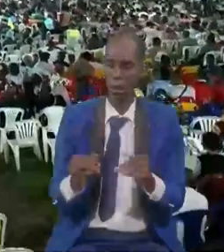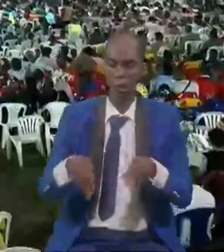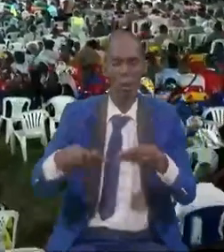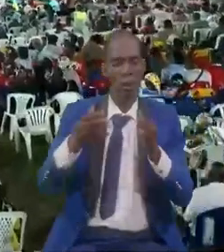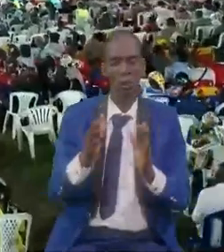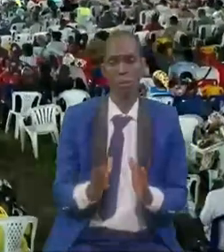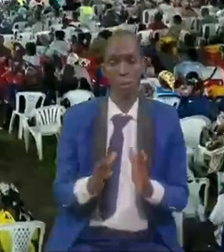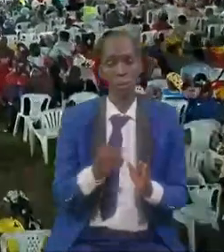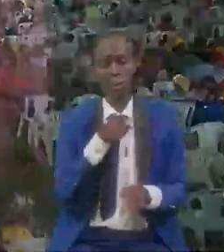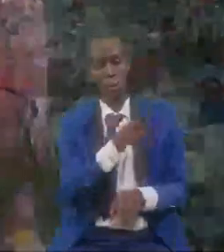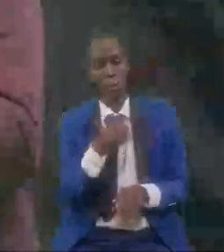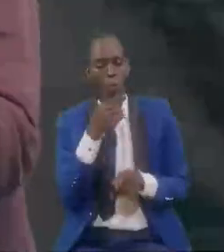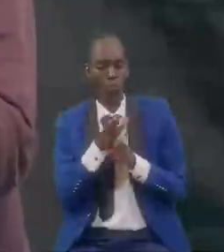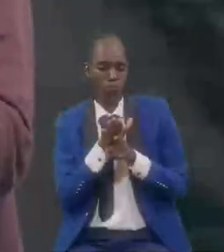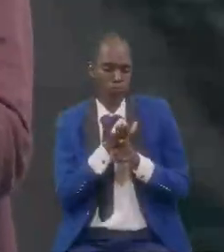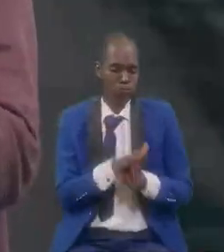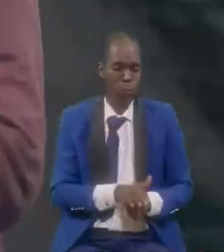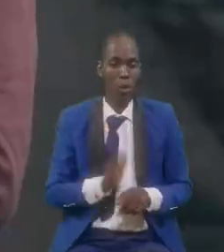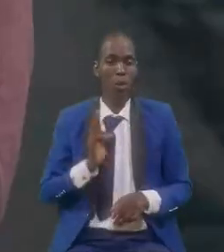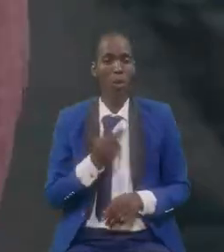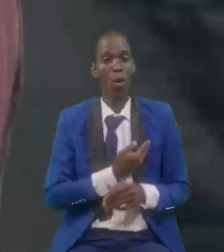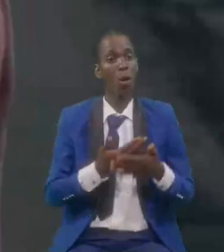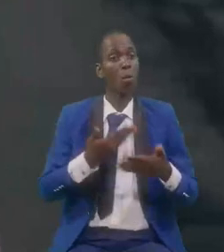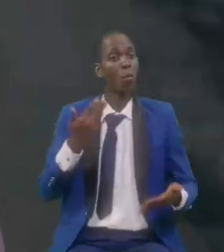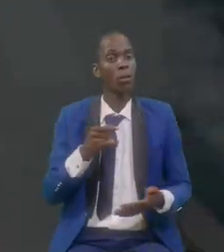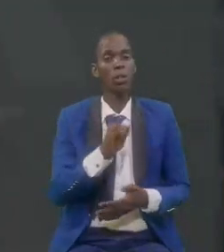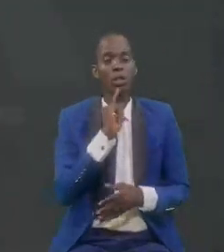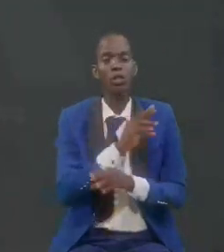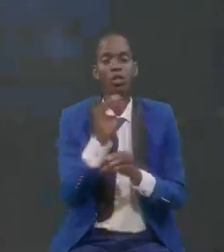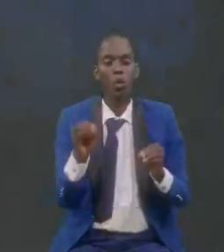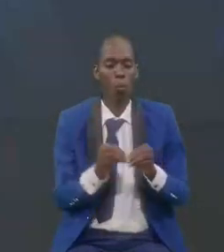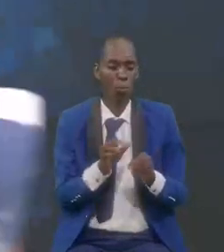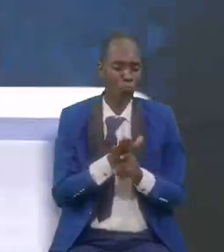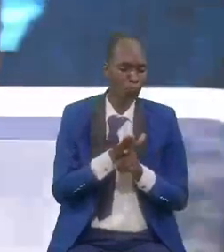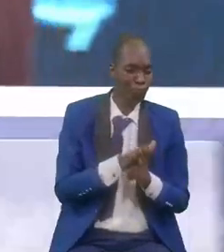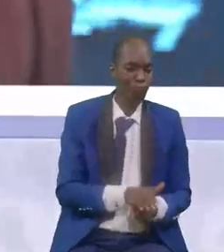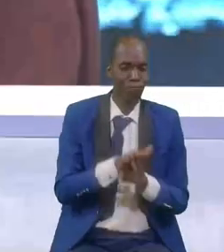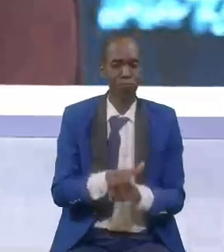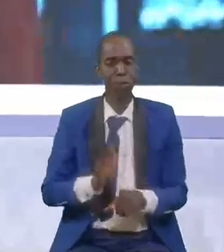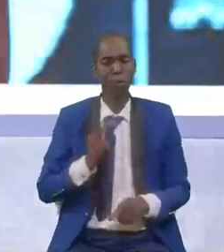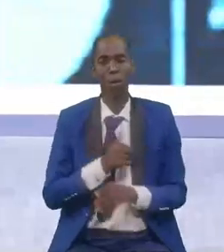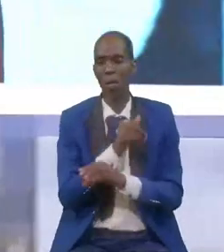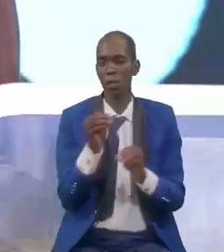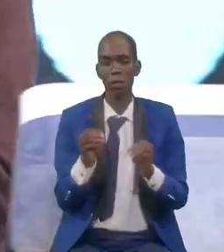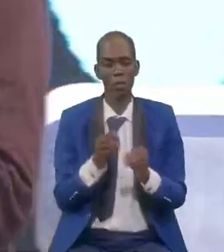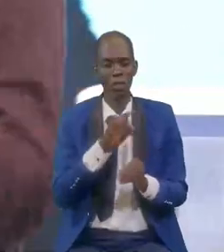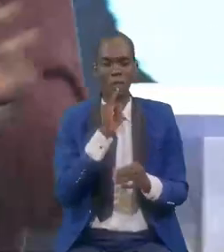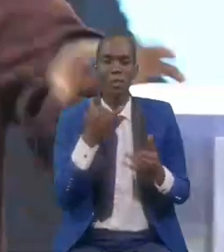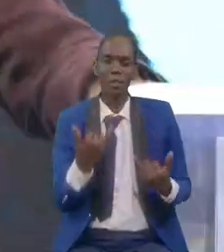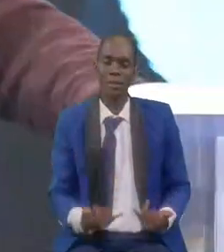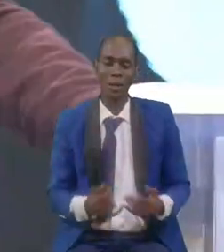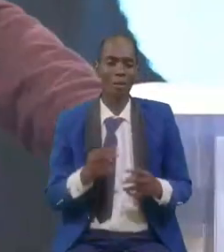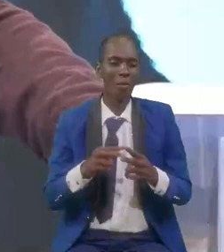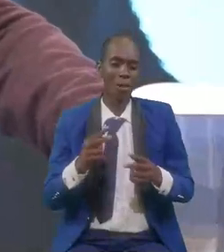qui opprimait, qui nous opprimait avant, il n'est plus un oppresseur maintenant. Il est si gentil et il